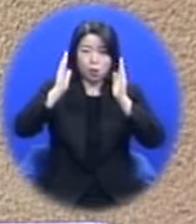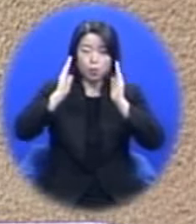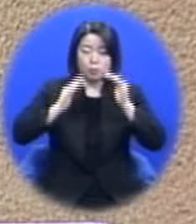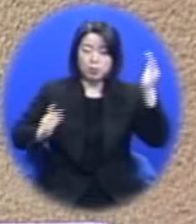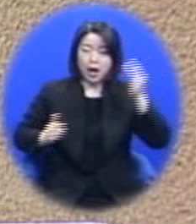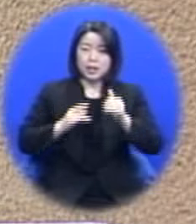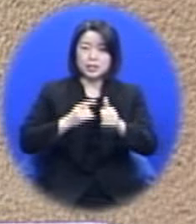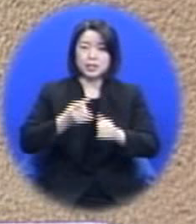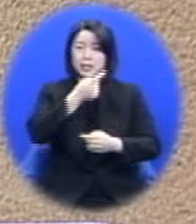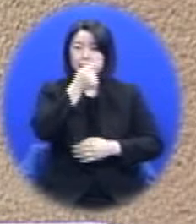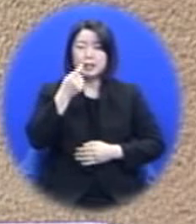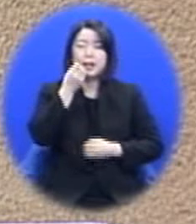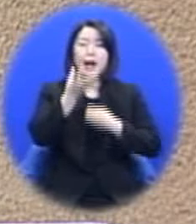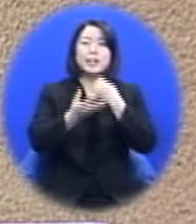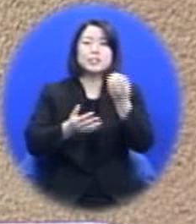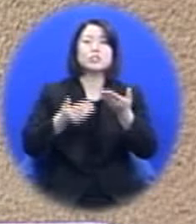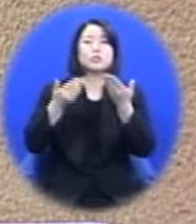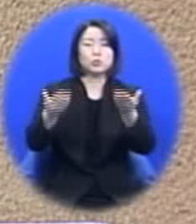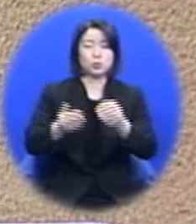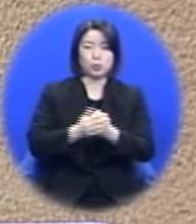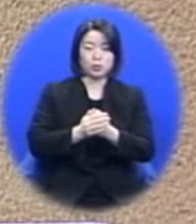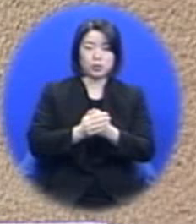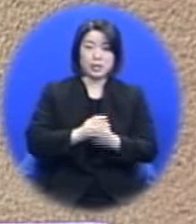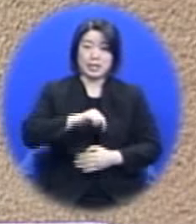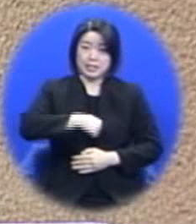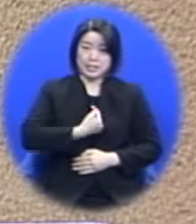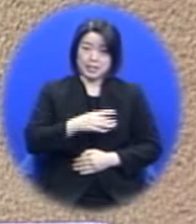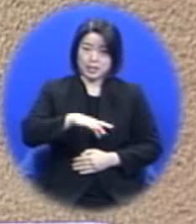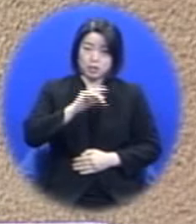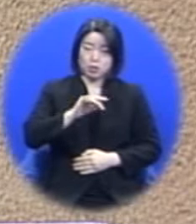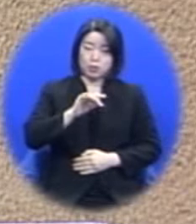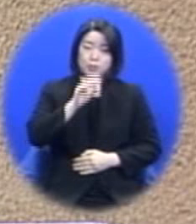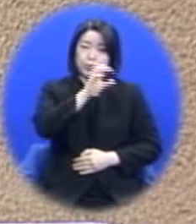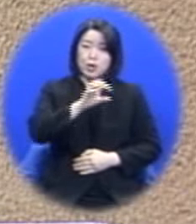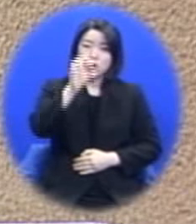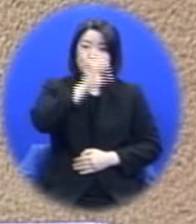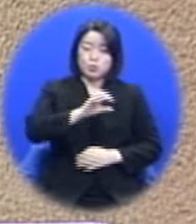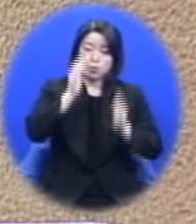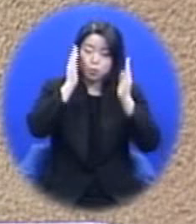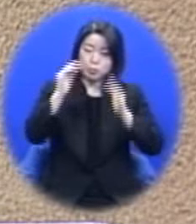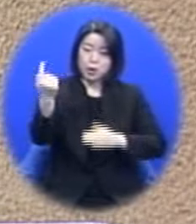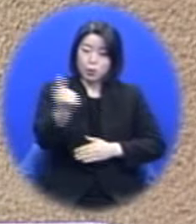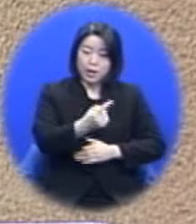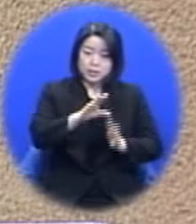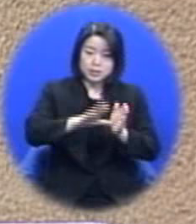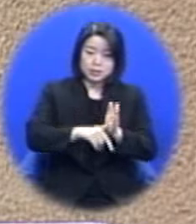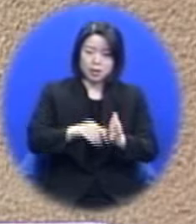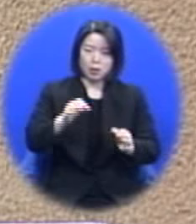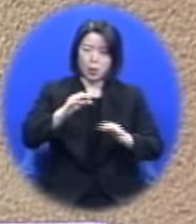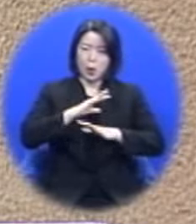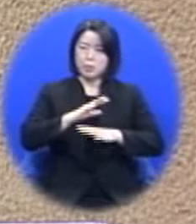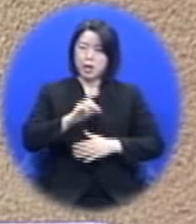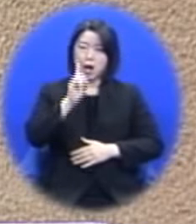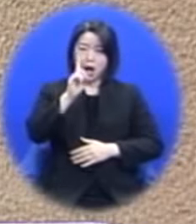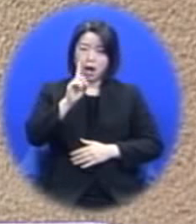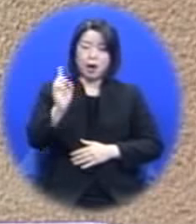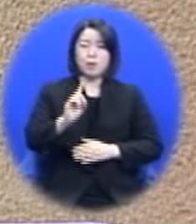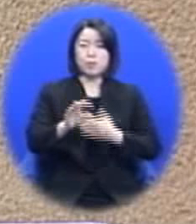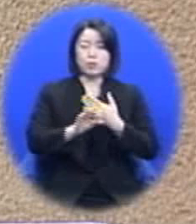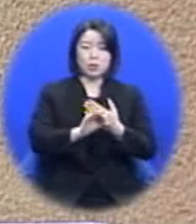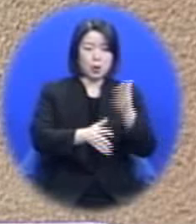하셨어요. 당신이 처음 유럽으로 유학을 왔을 때 깜짝 놀란 것 중에 하나가